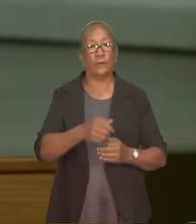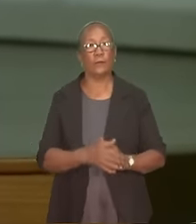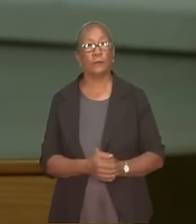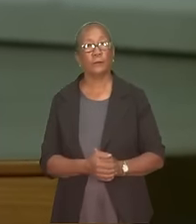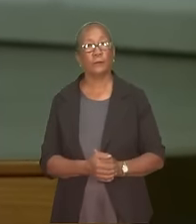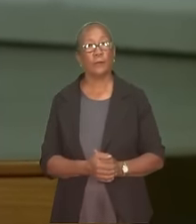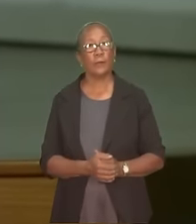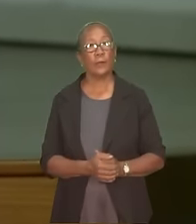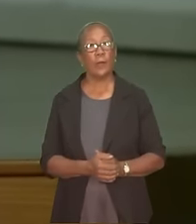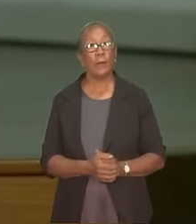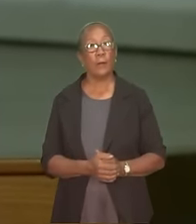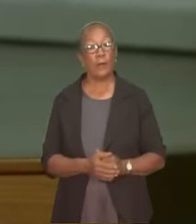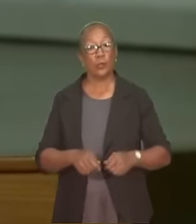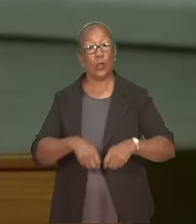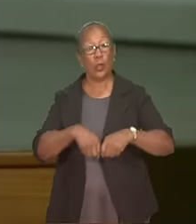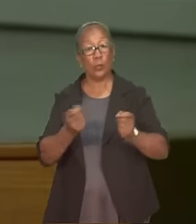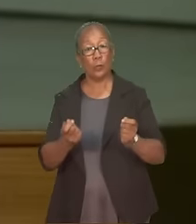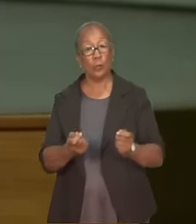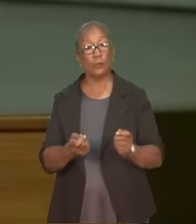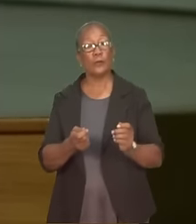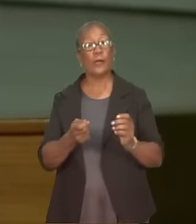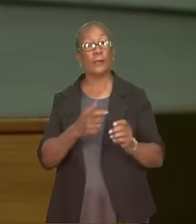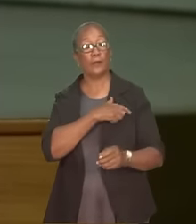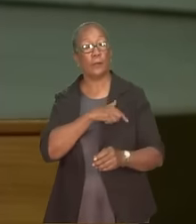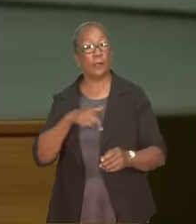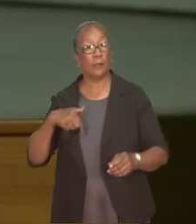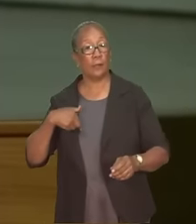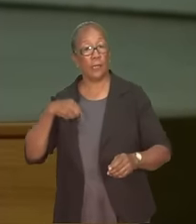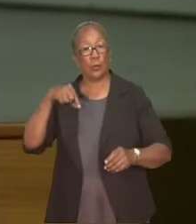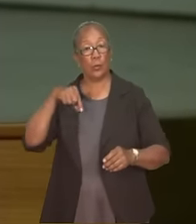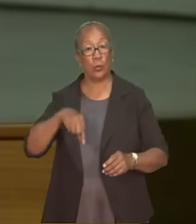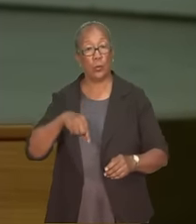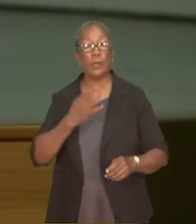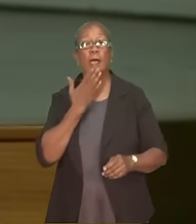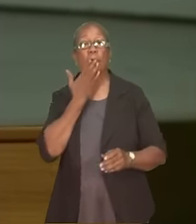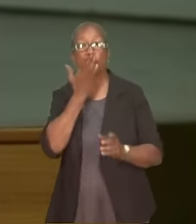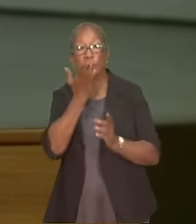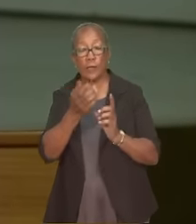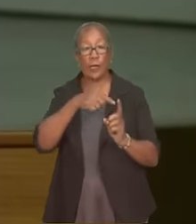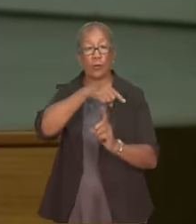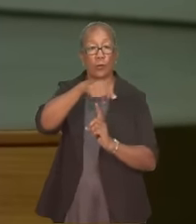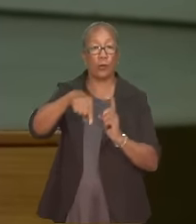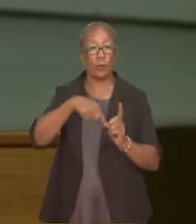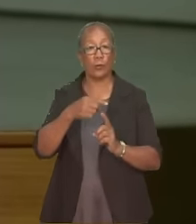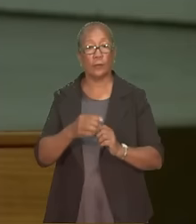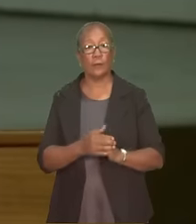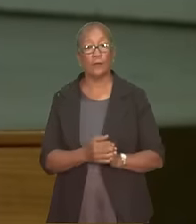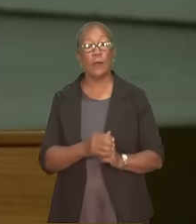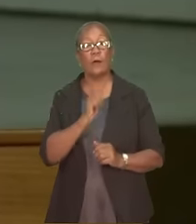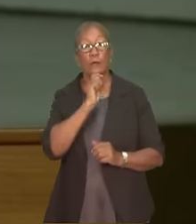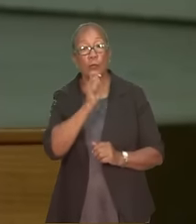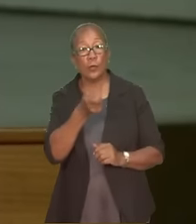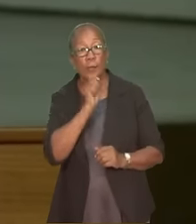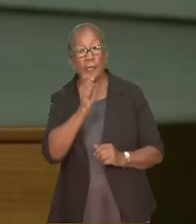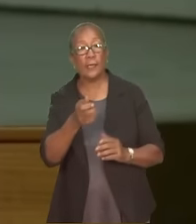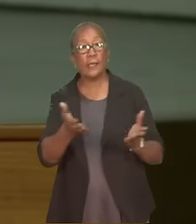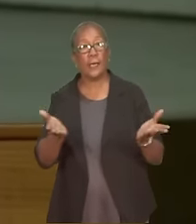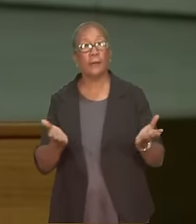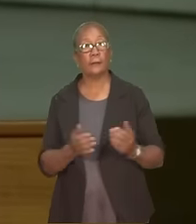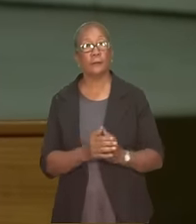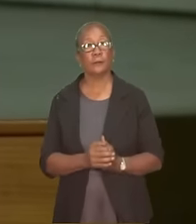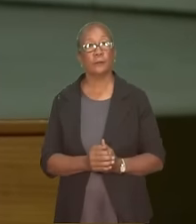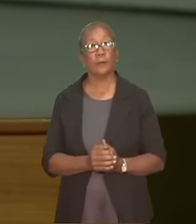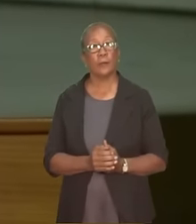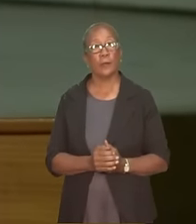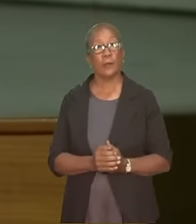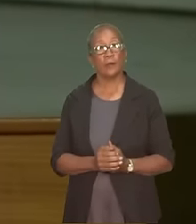Met het uitgebreid woord van de president gaan wij nu over naar de vragenronde voor de leden van de media.